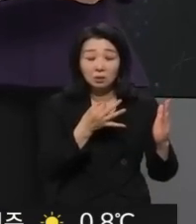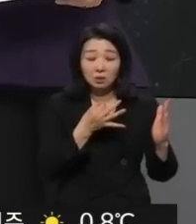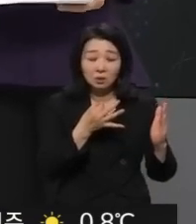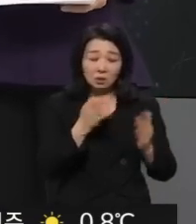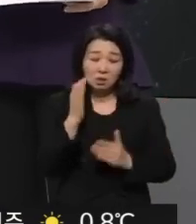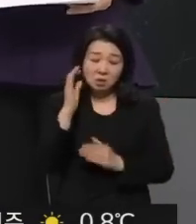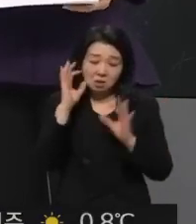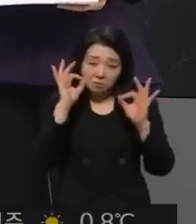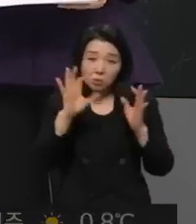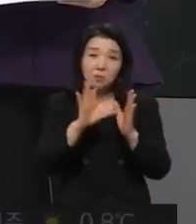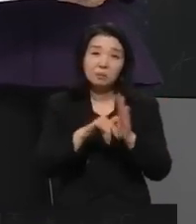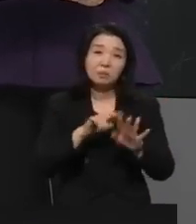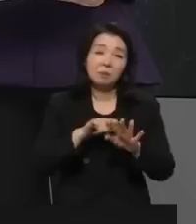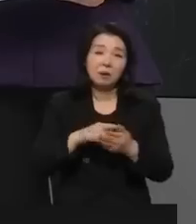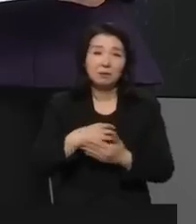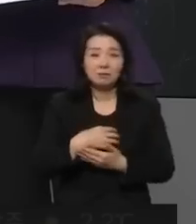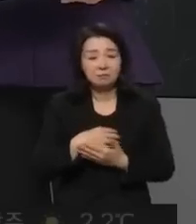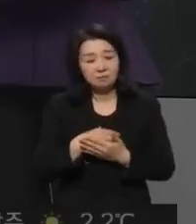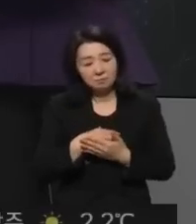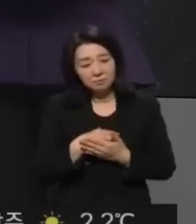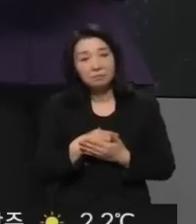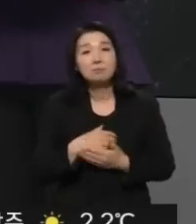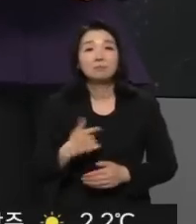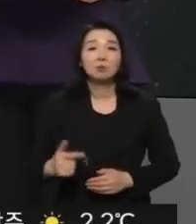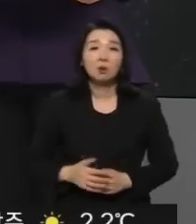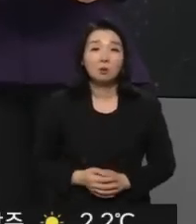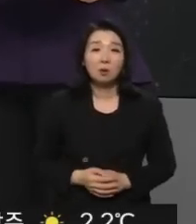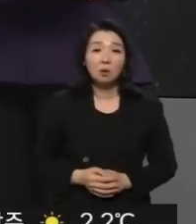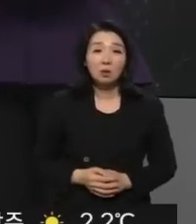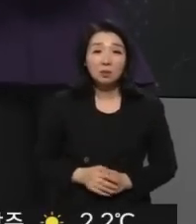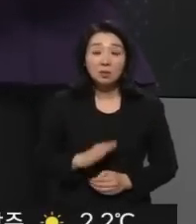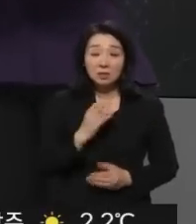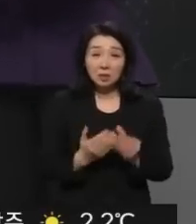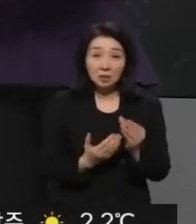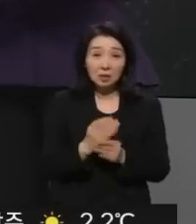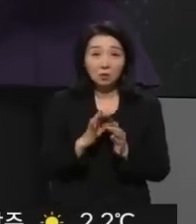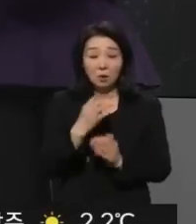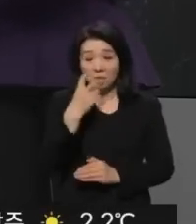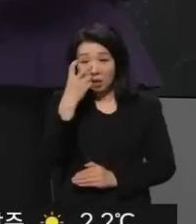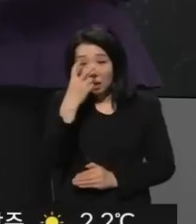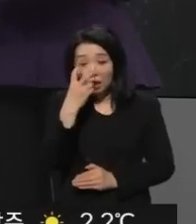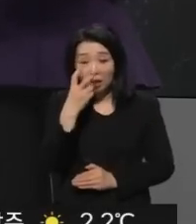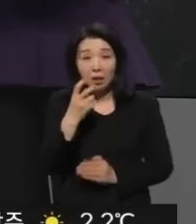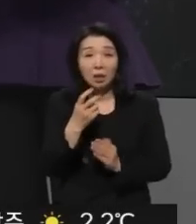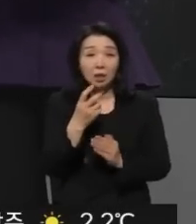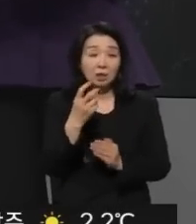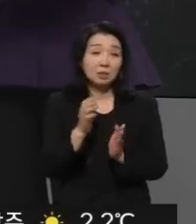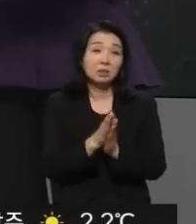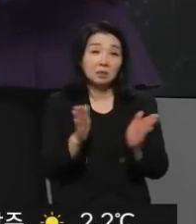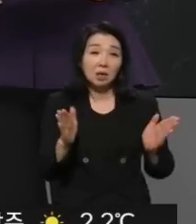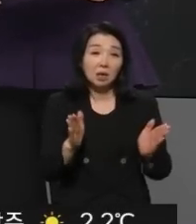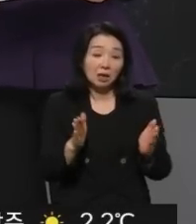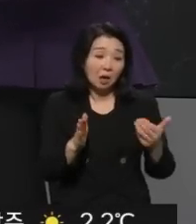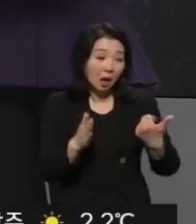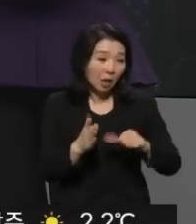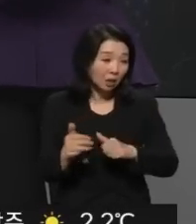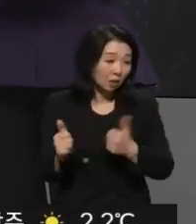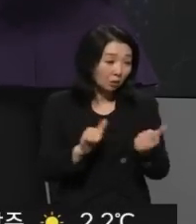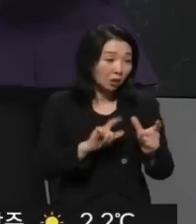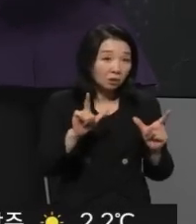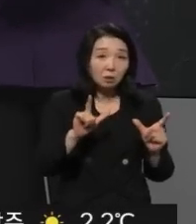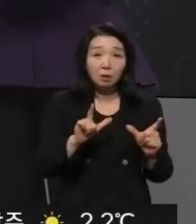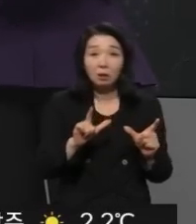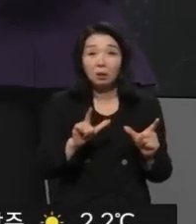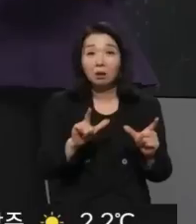마음이 무겁습니다. 참사의 진상규명 이제 막 시작이죠. 아이가 갑자기 떠나던 날 그 순간도 황당했지만